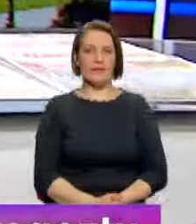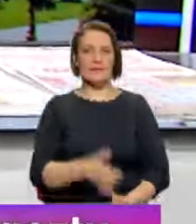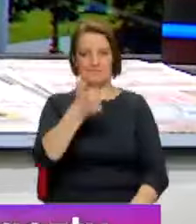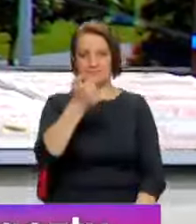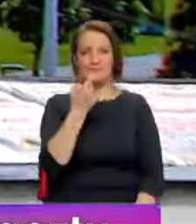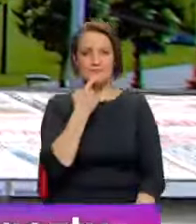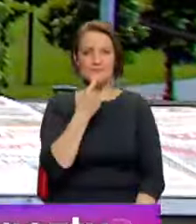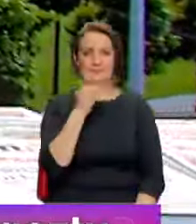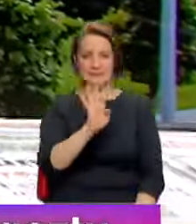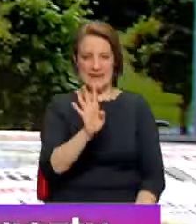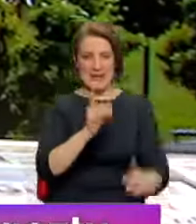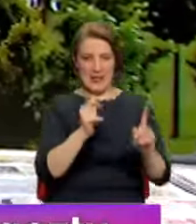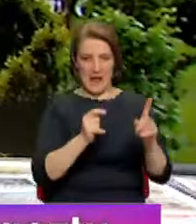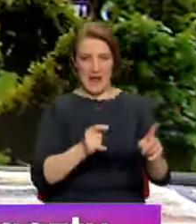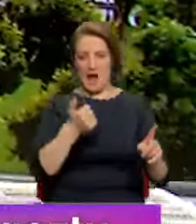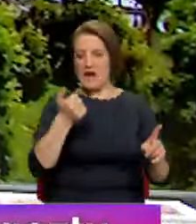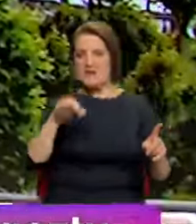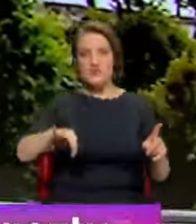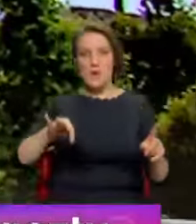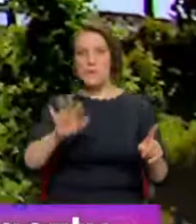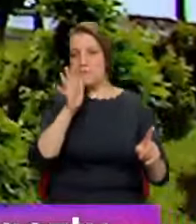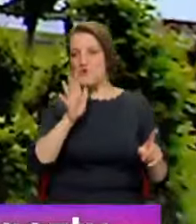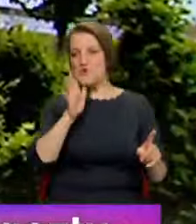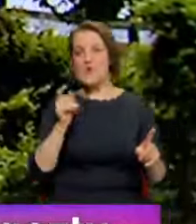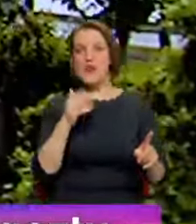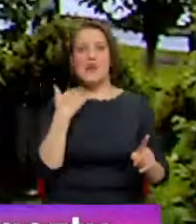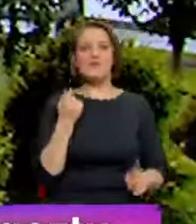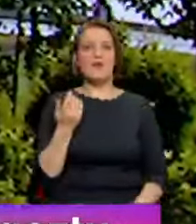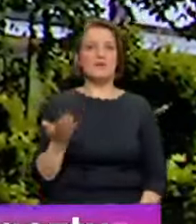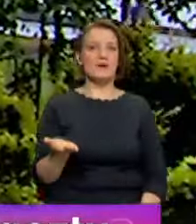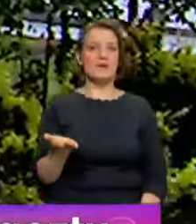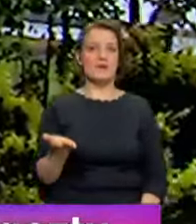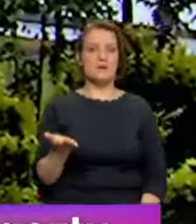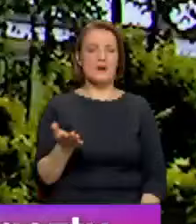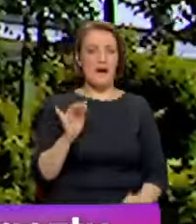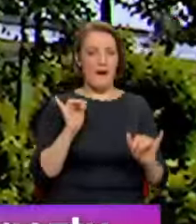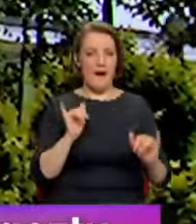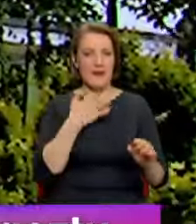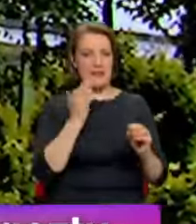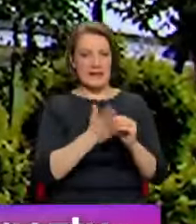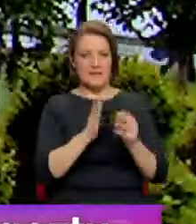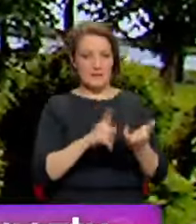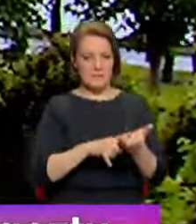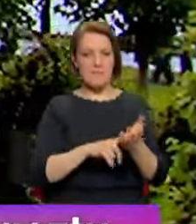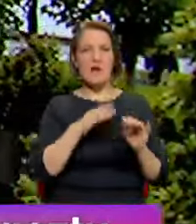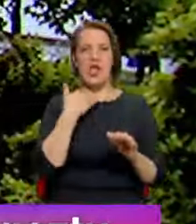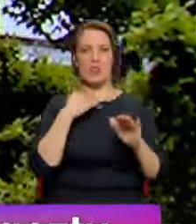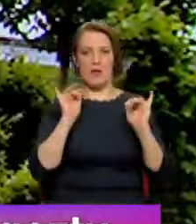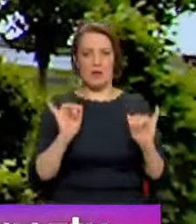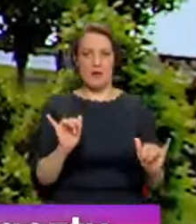6 yılda 40 liradan 500 liraya gelmiş olan et fiyatlarından söz ediyoruz Aynı kasap et